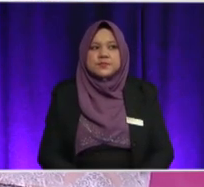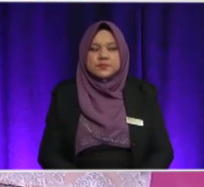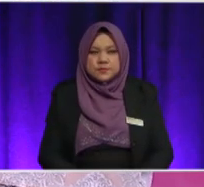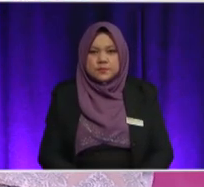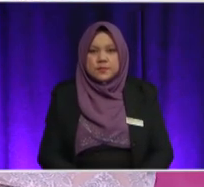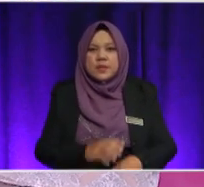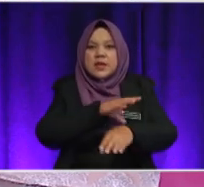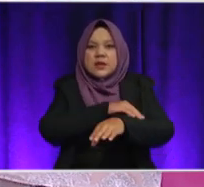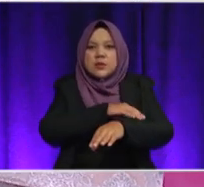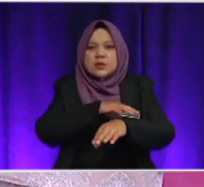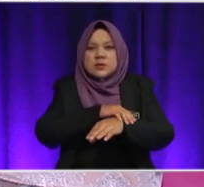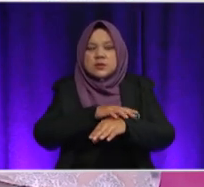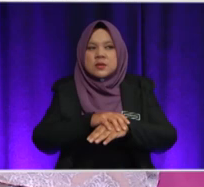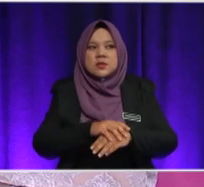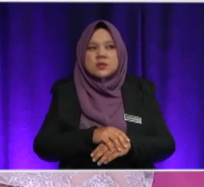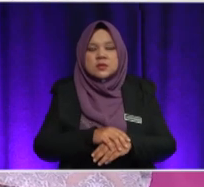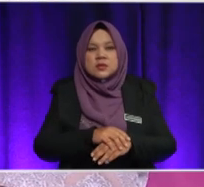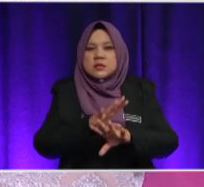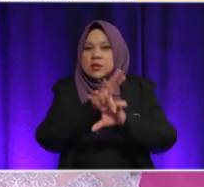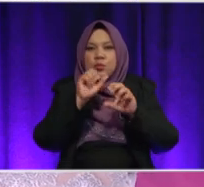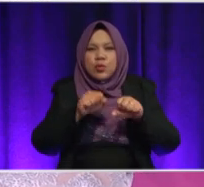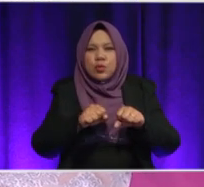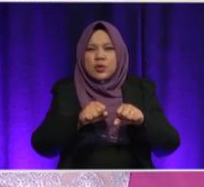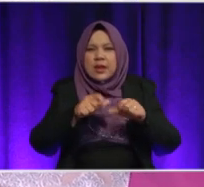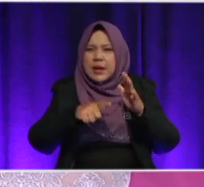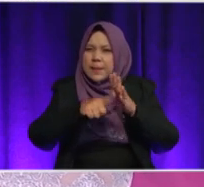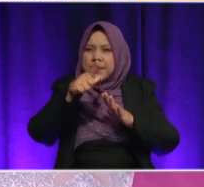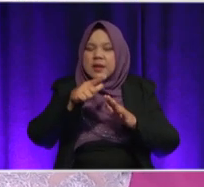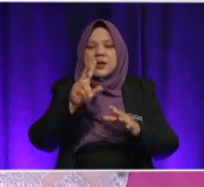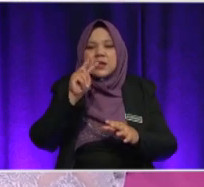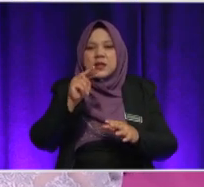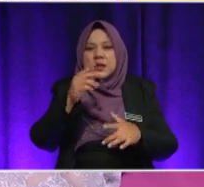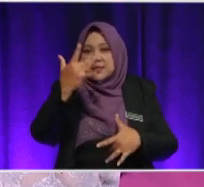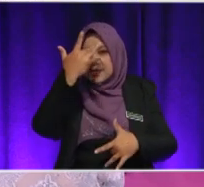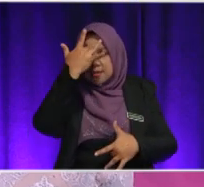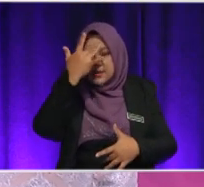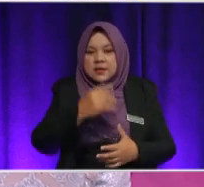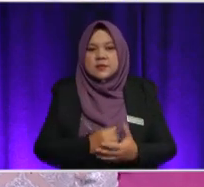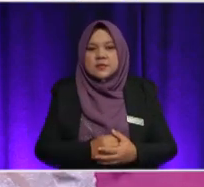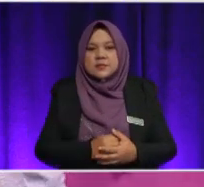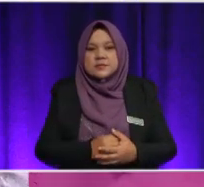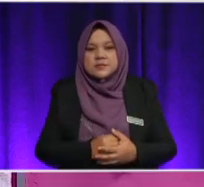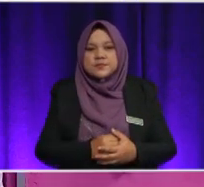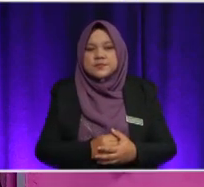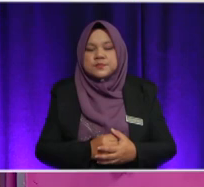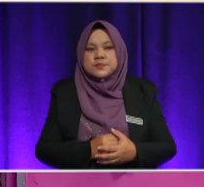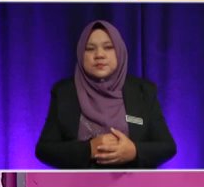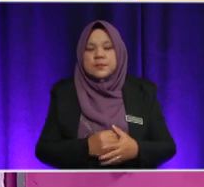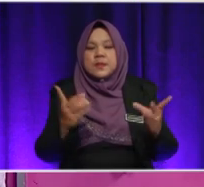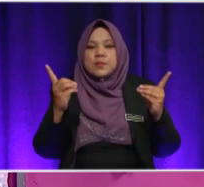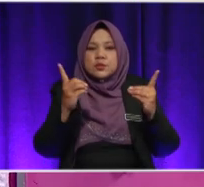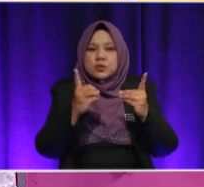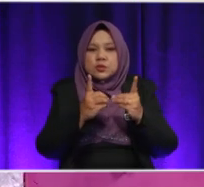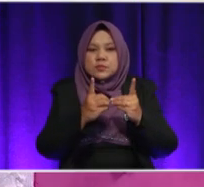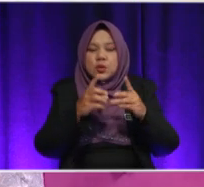otot-otot kita tapi tak boleh overtekan kalau obat tekan nanti kita akan jadi sakit balik hadiah mesti kita mesti berjumpa dengan